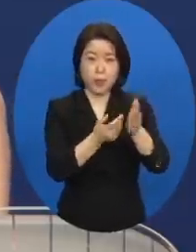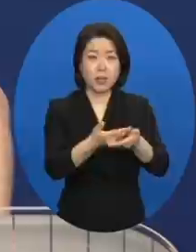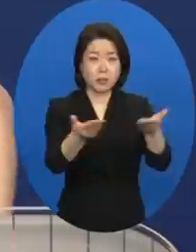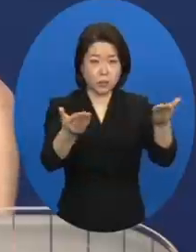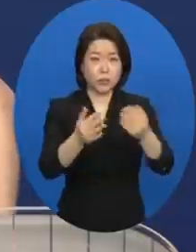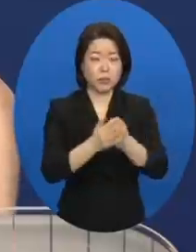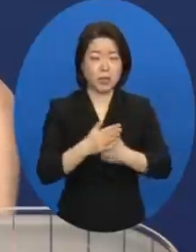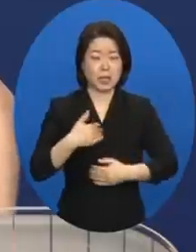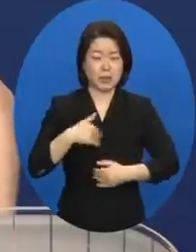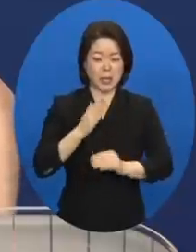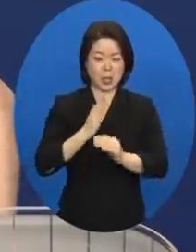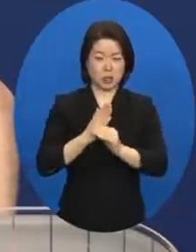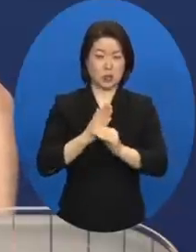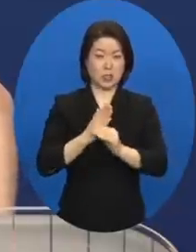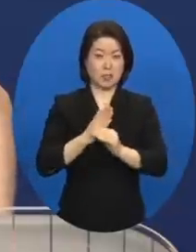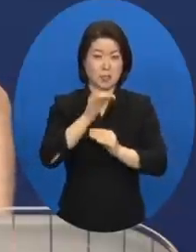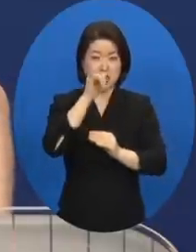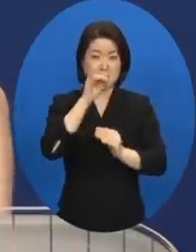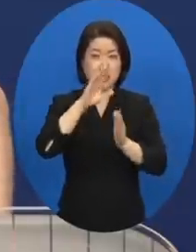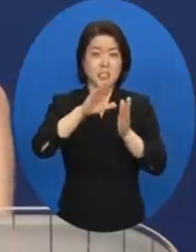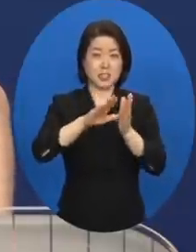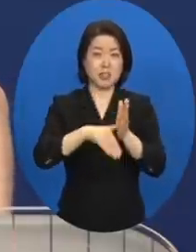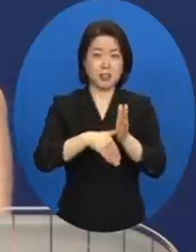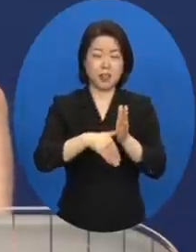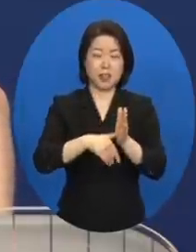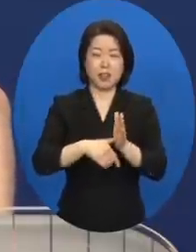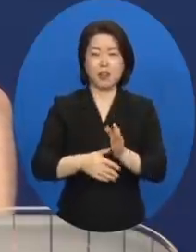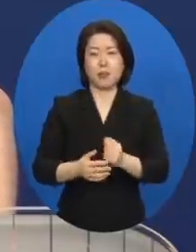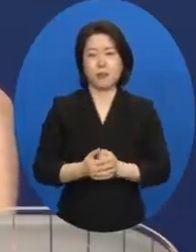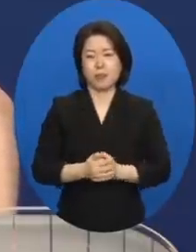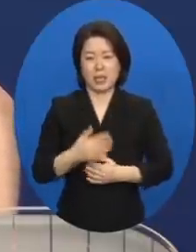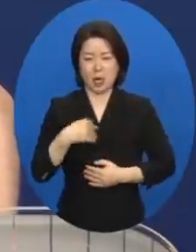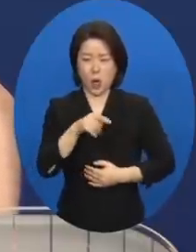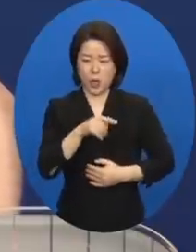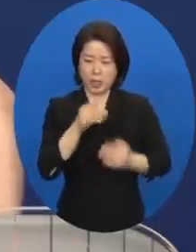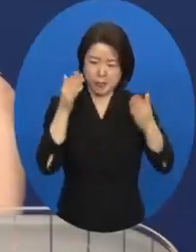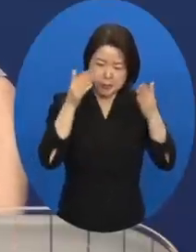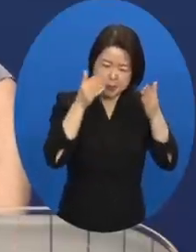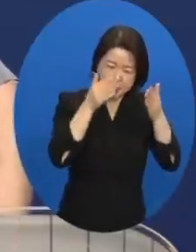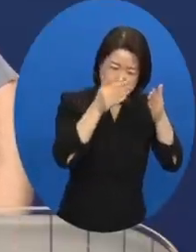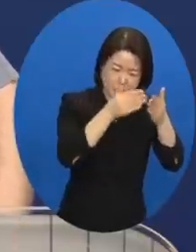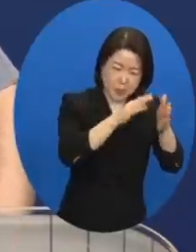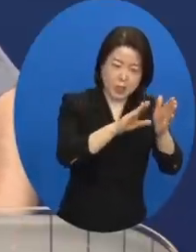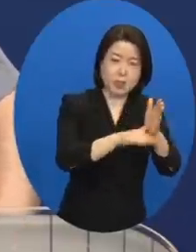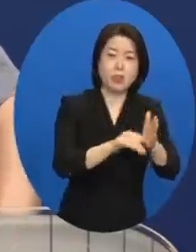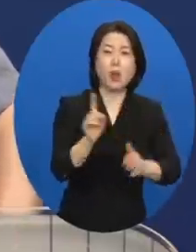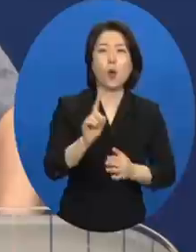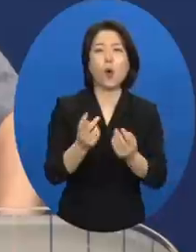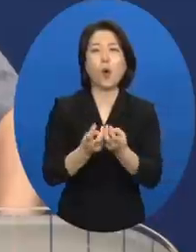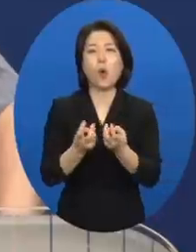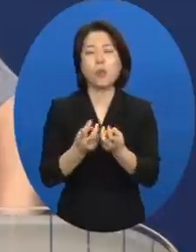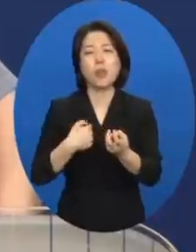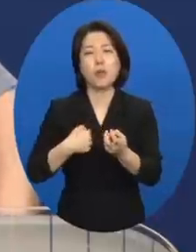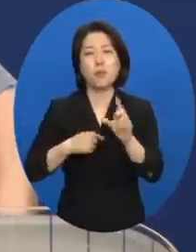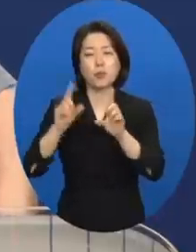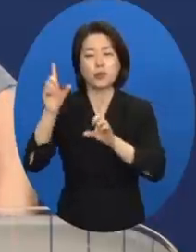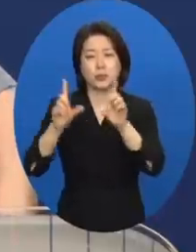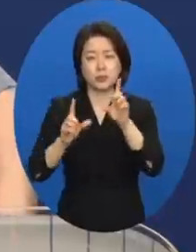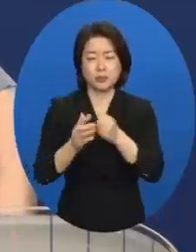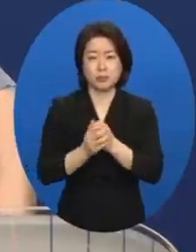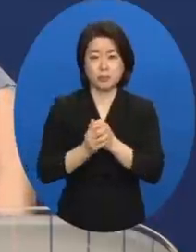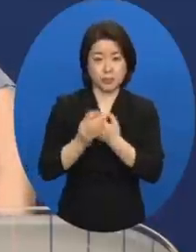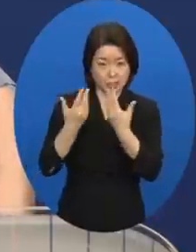내 중심이 외식하는 거에 꽂혀 있을 땐 어떻게 했냐면 예를 들면